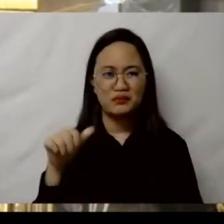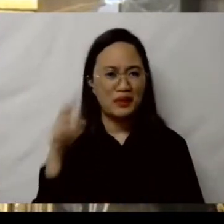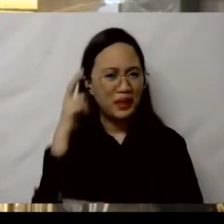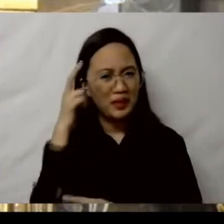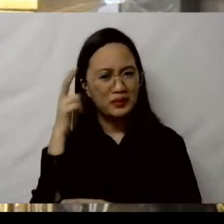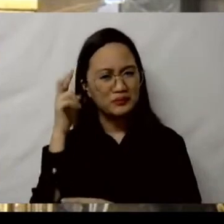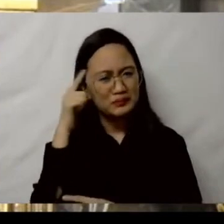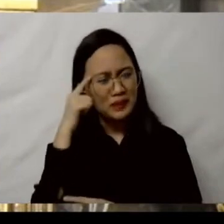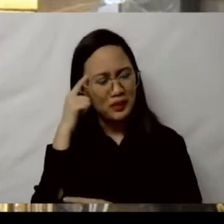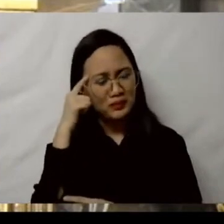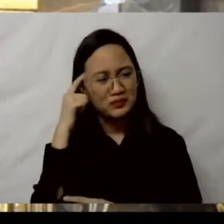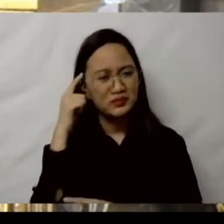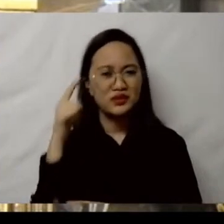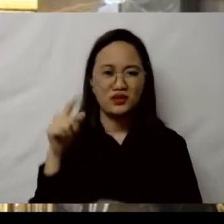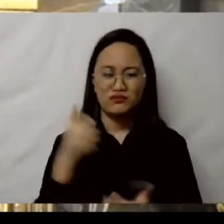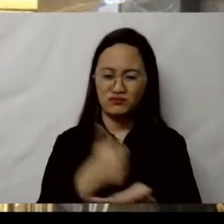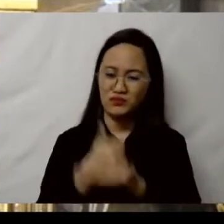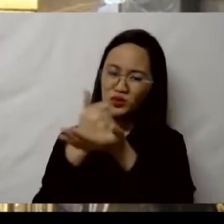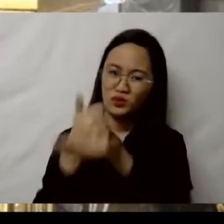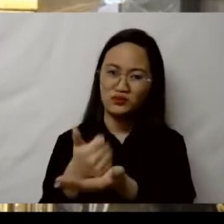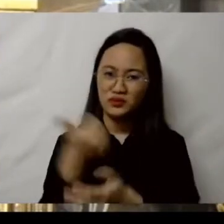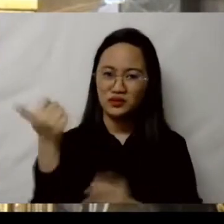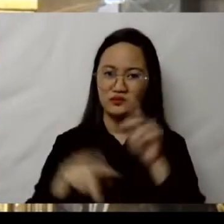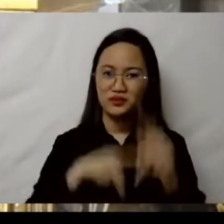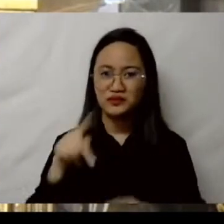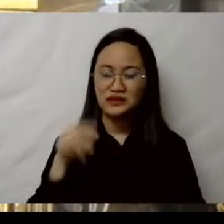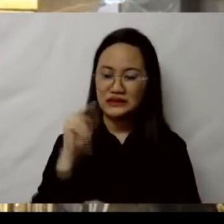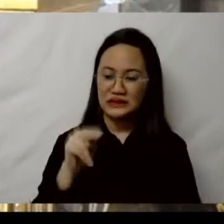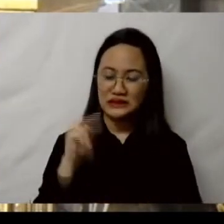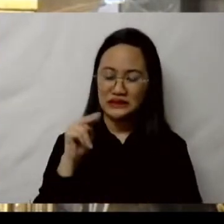sa katawan, kaluluwa, kaisipan, lalo ngayon,